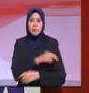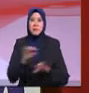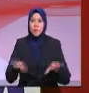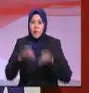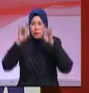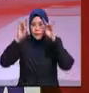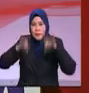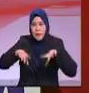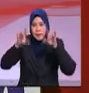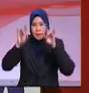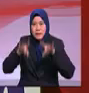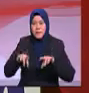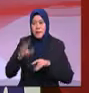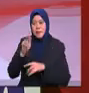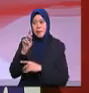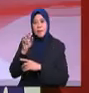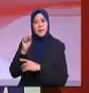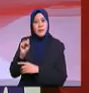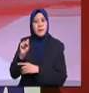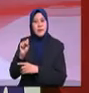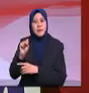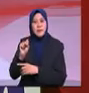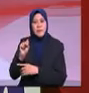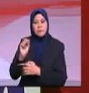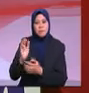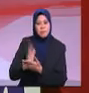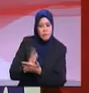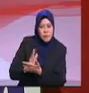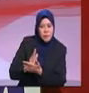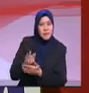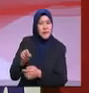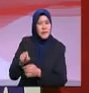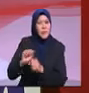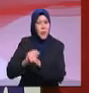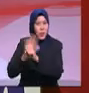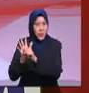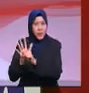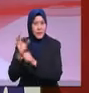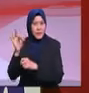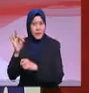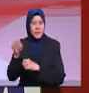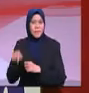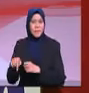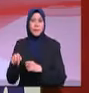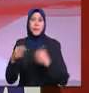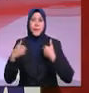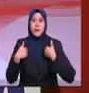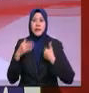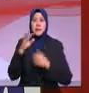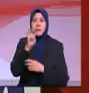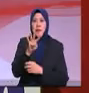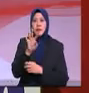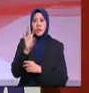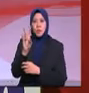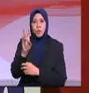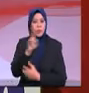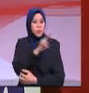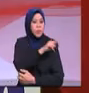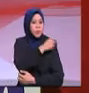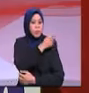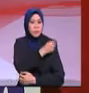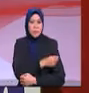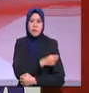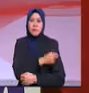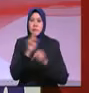saringan kepada kes-kes yang disyaki COVID-19, dan ada 47 hospital yang